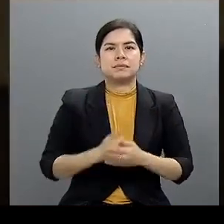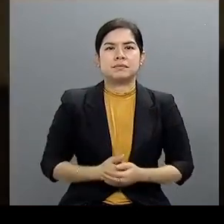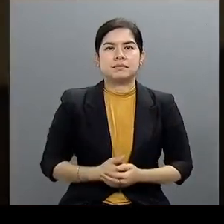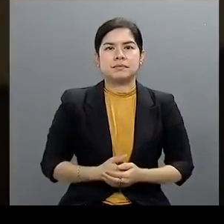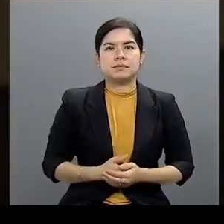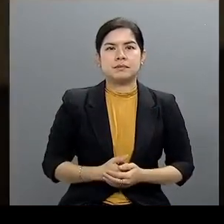โน้ท